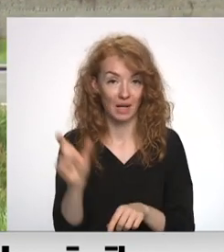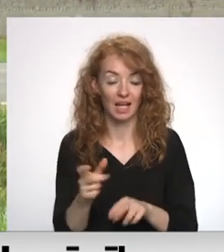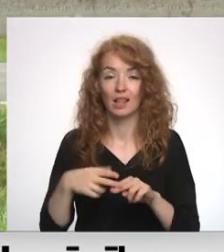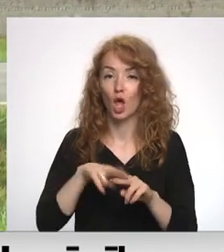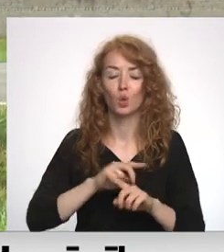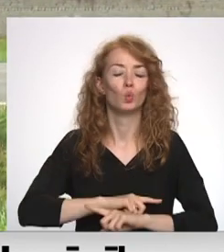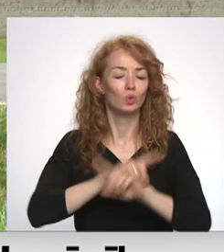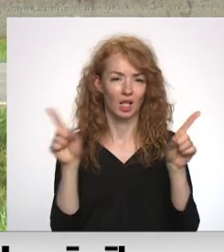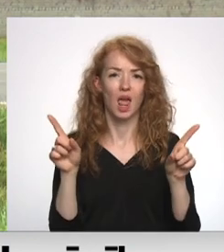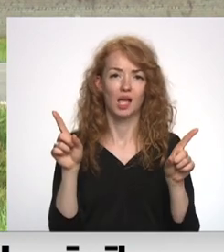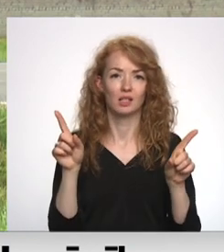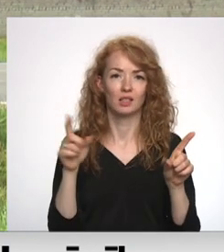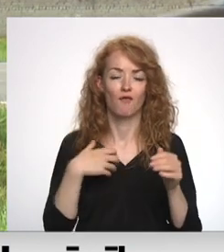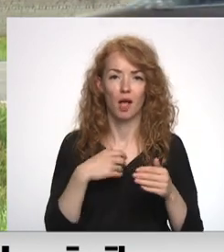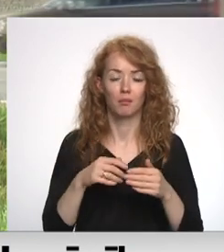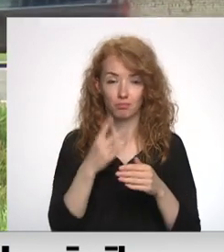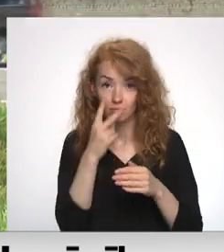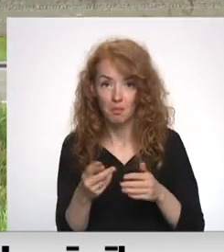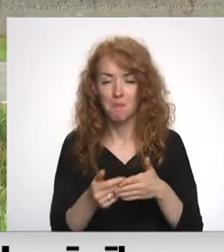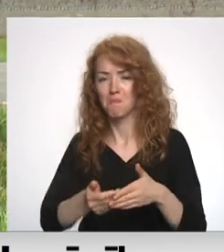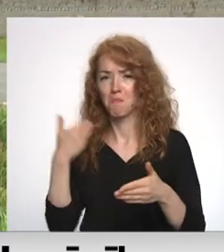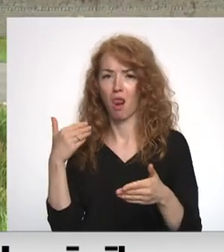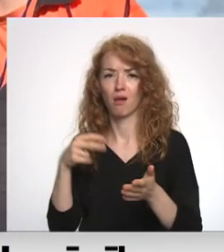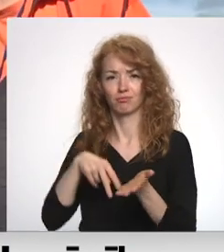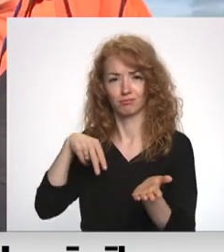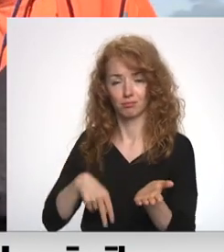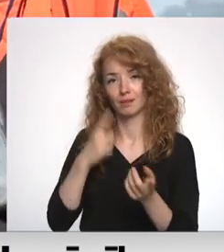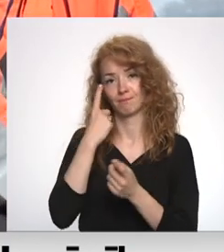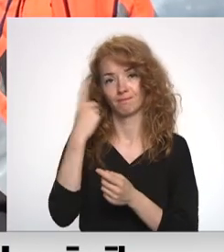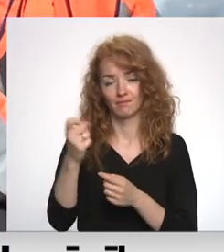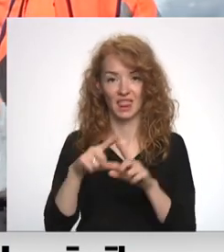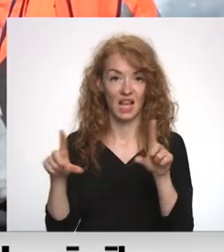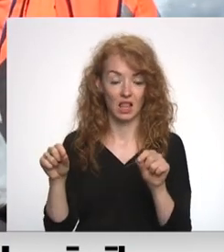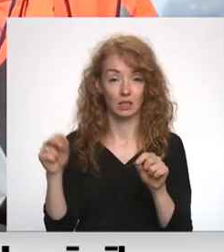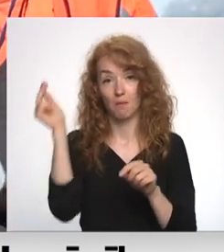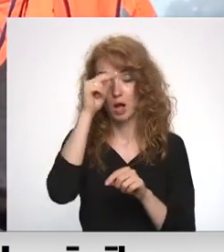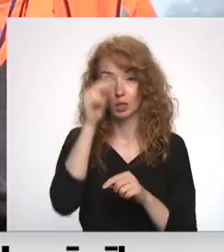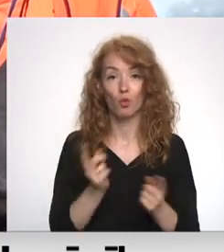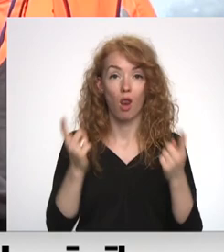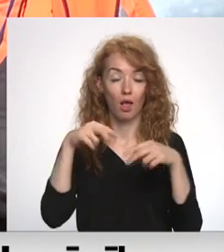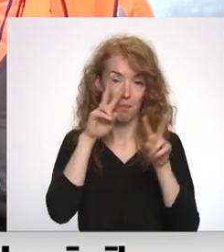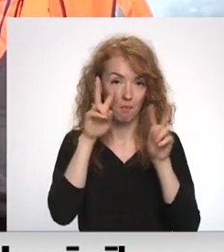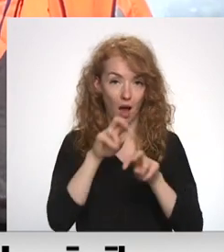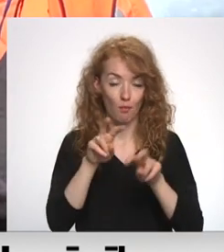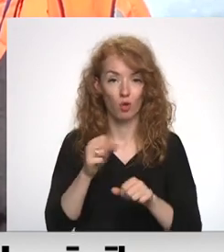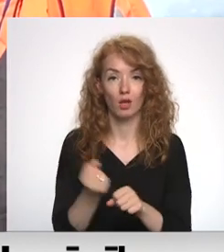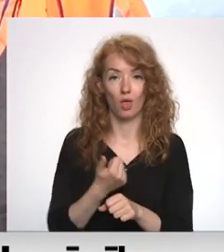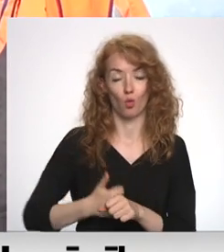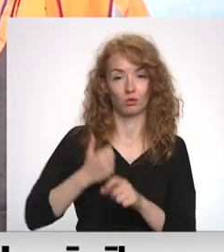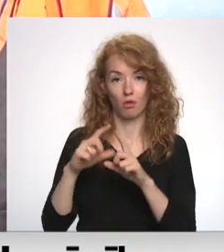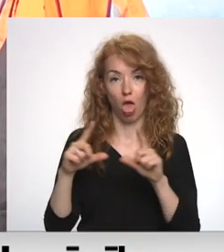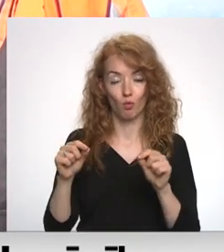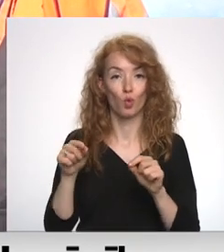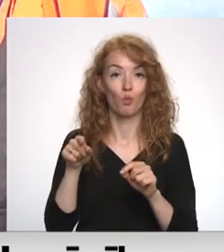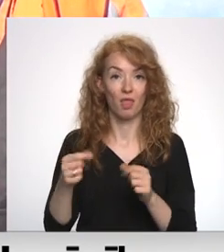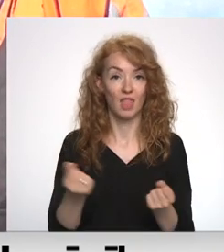protams, uzreiz jāpaiet maliņu un jānoziņo dienestiem. Mācību laikā tiekot pārbaudīt nevien uzņēmumu darbinieku rīcību,